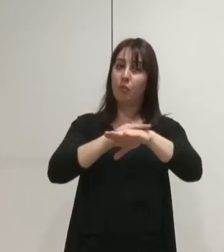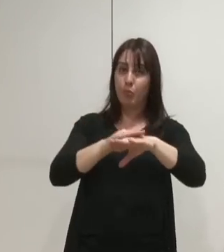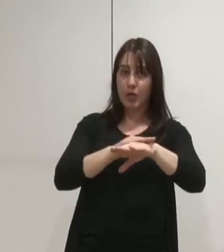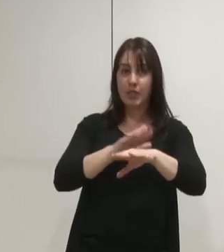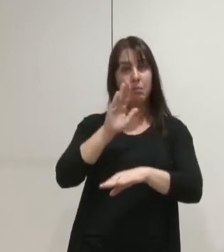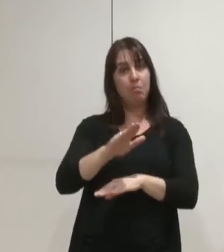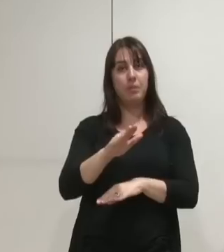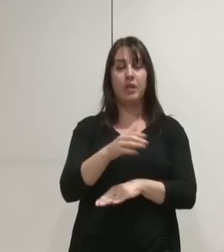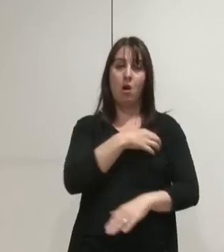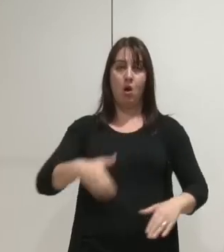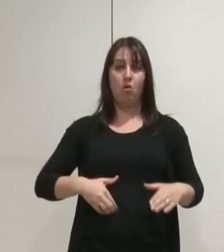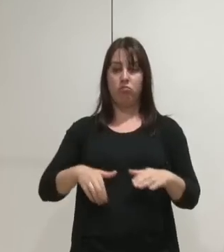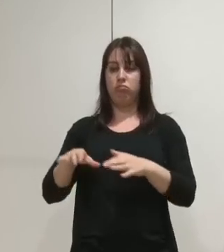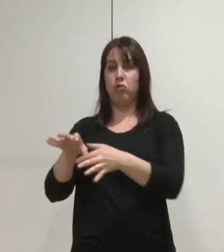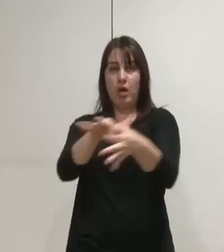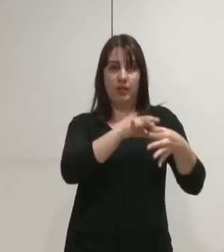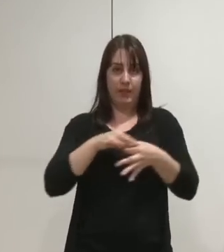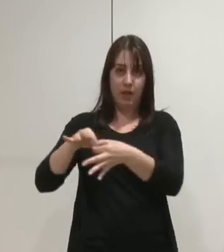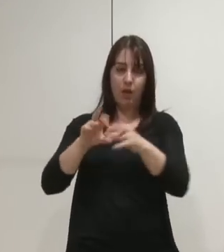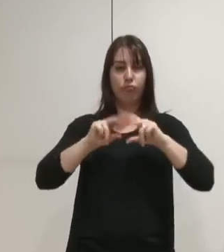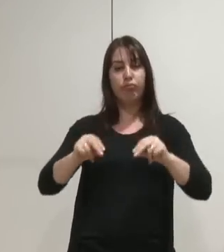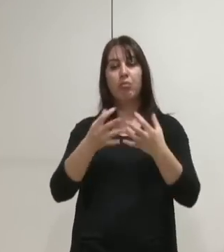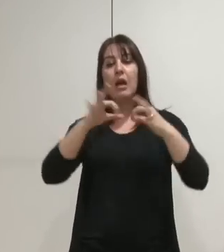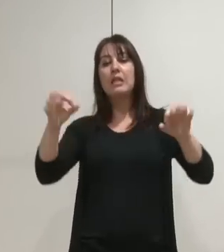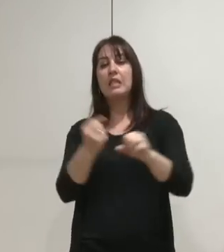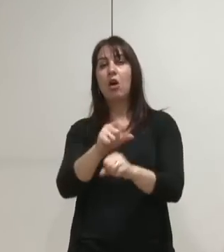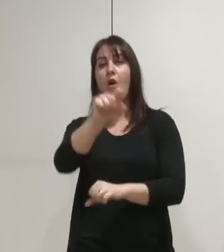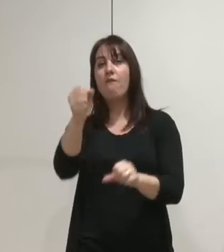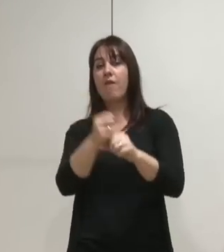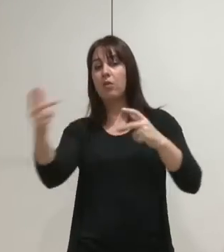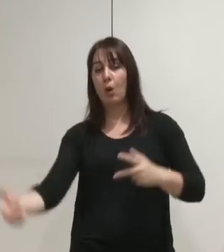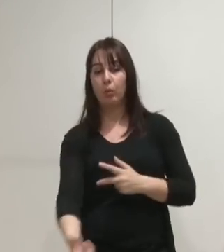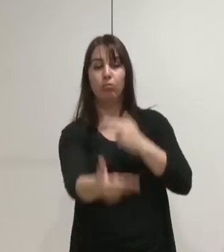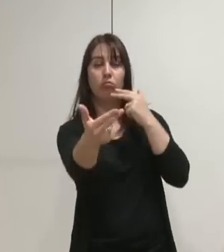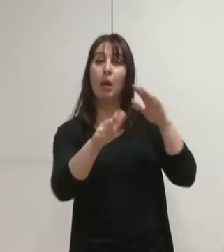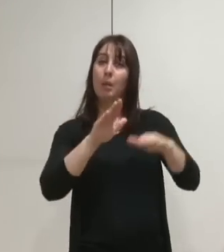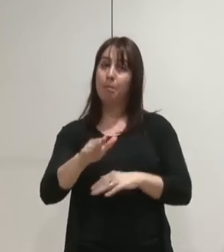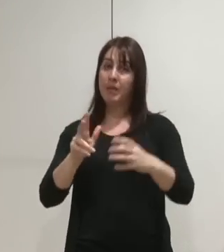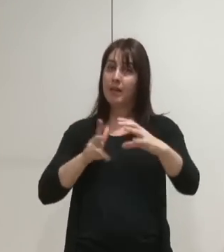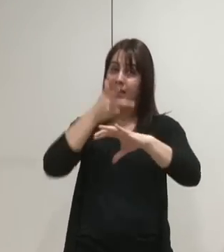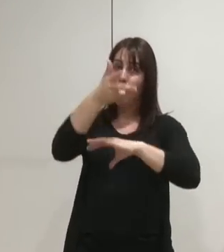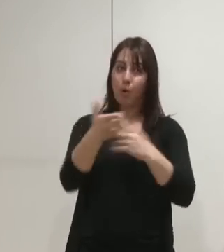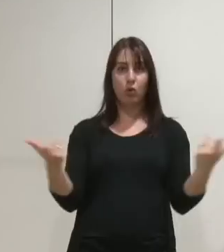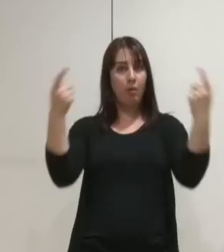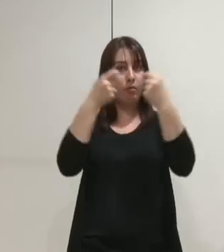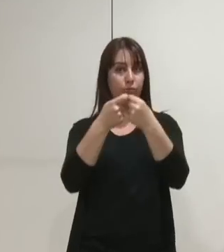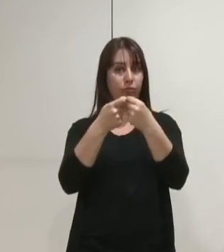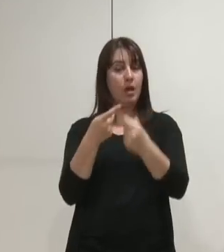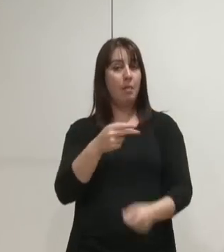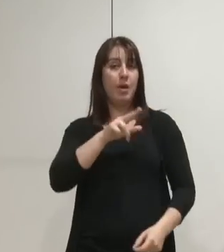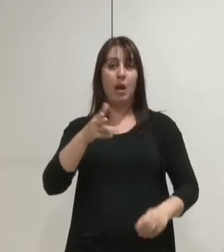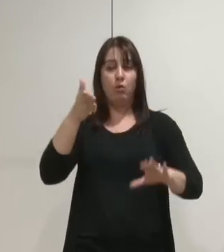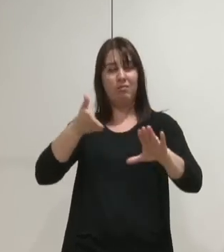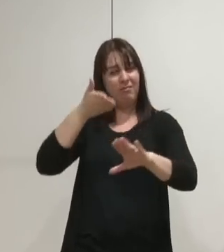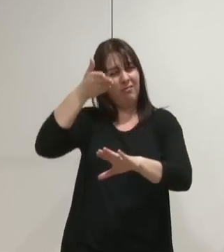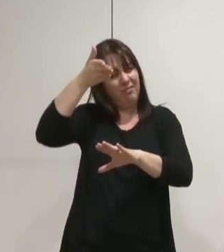collectivité à un horizon de 10 à 20 ans il répond au principes de développement durable qui inscrit le PLU dans des objectifs plus